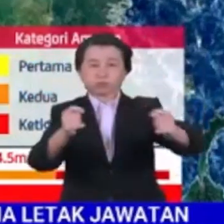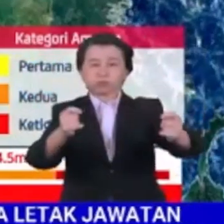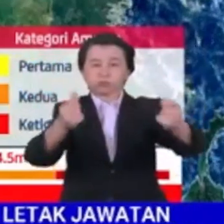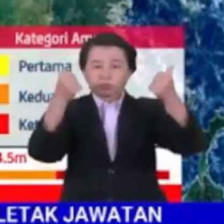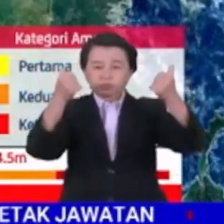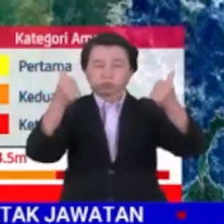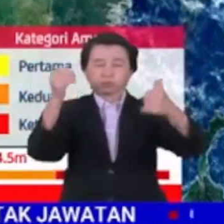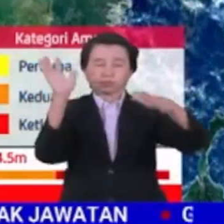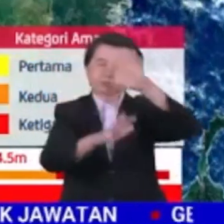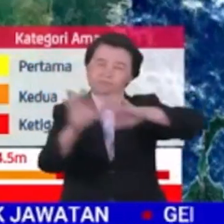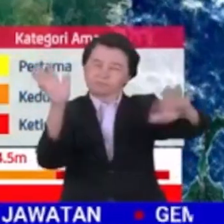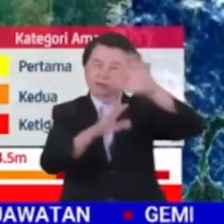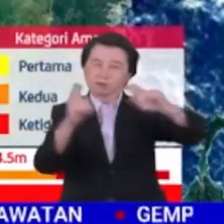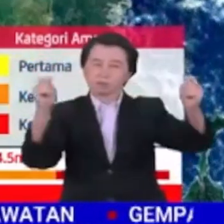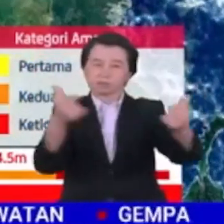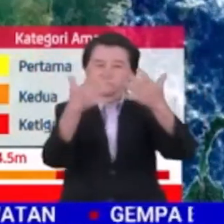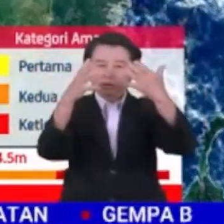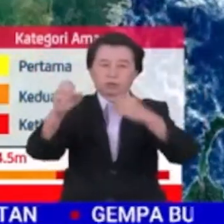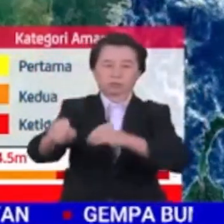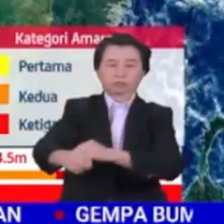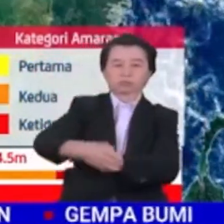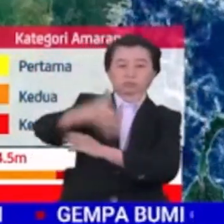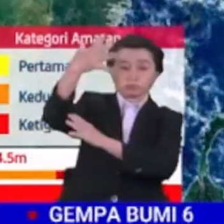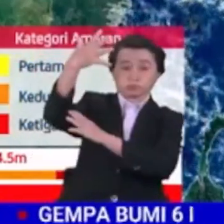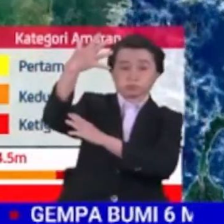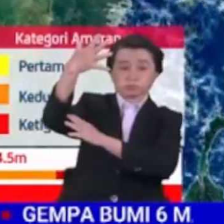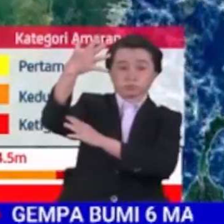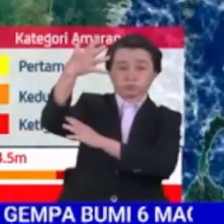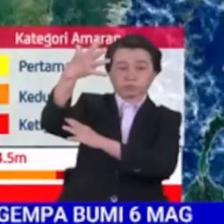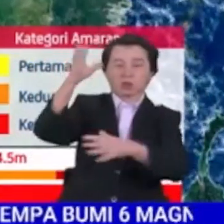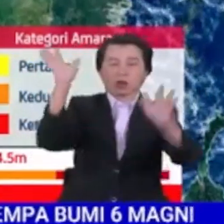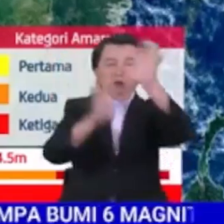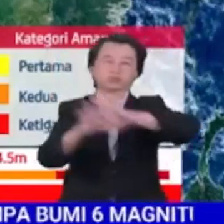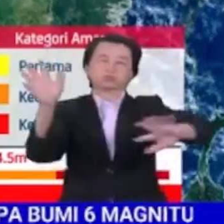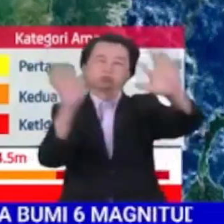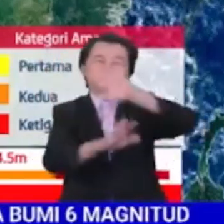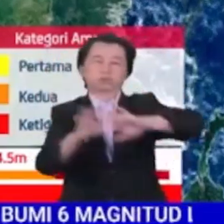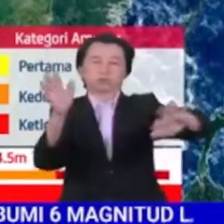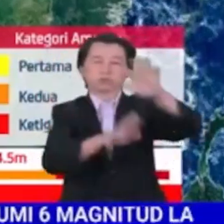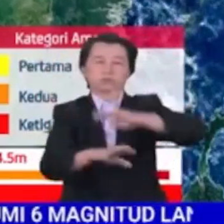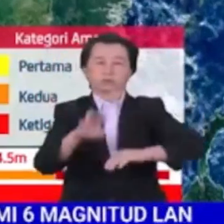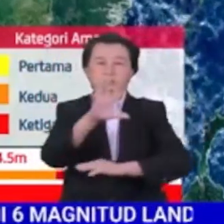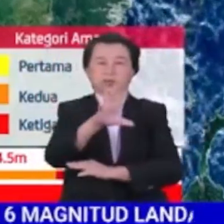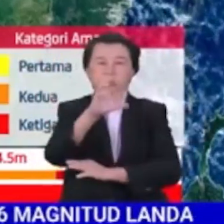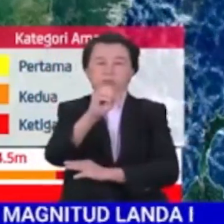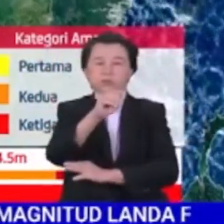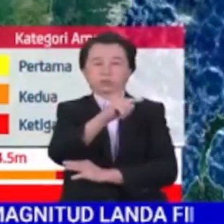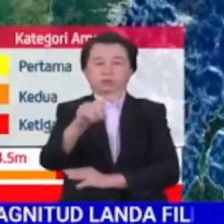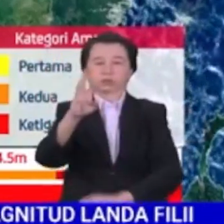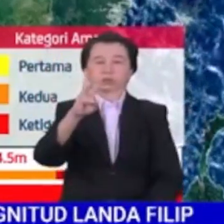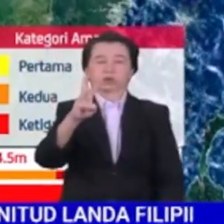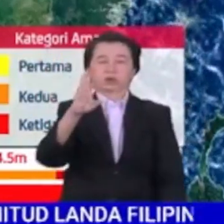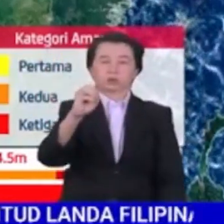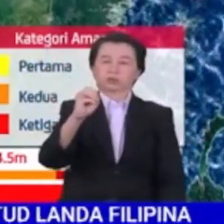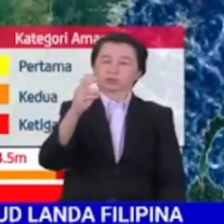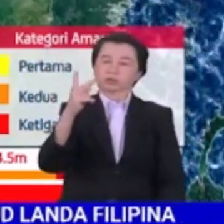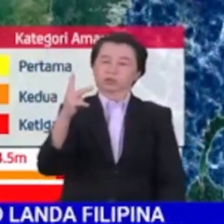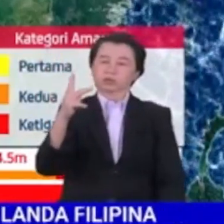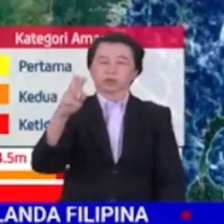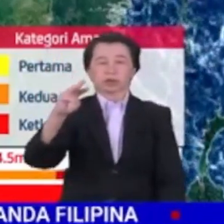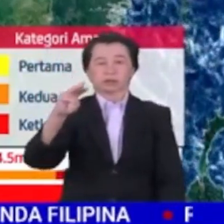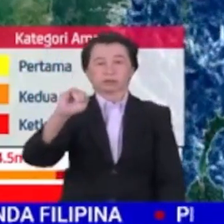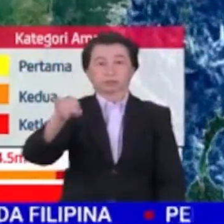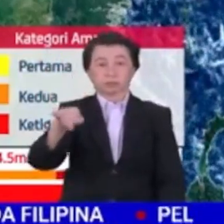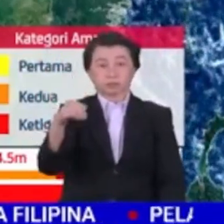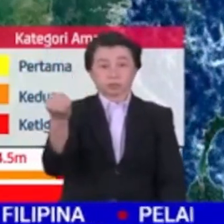dengan ketinggian ombak sekitar kelajuan angin antara 50 hingga 60 km